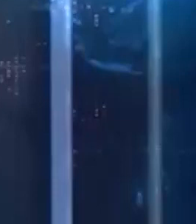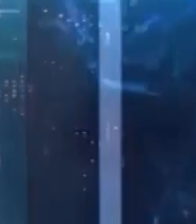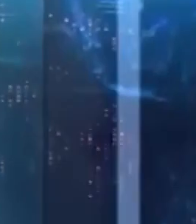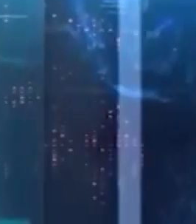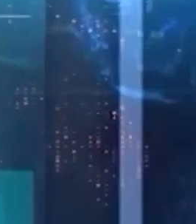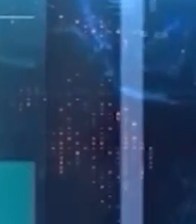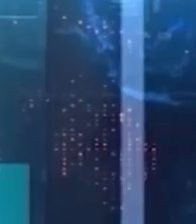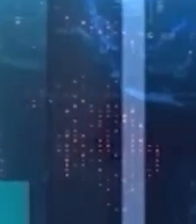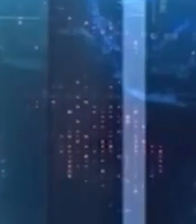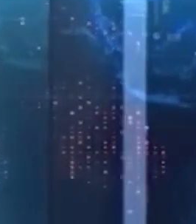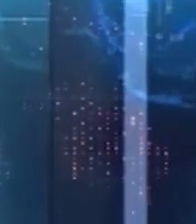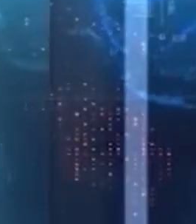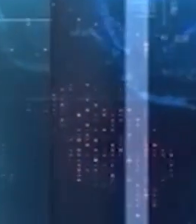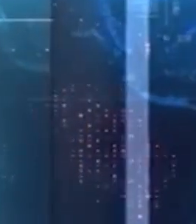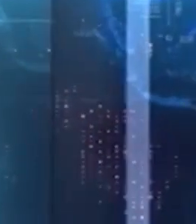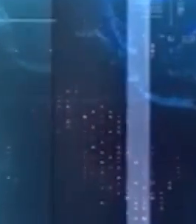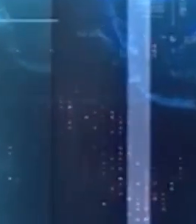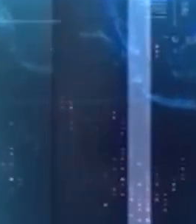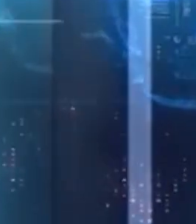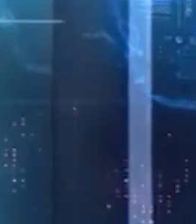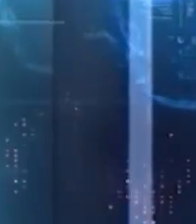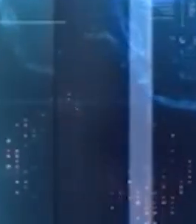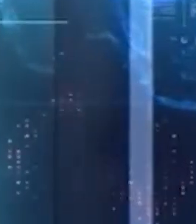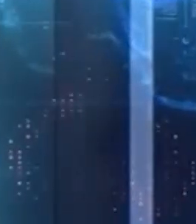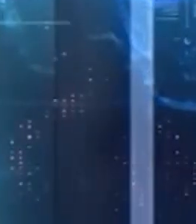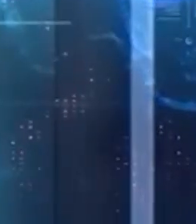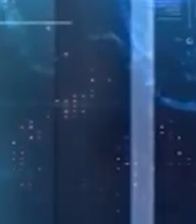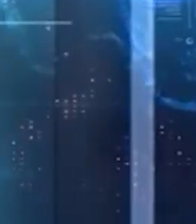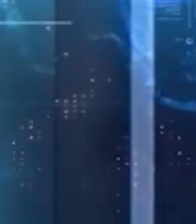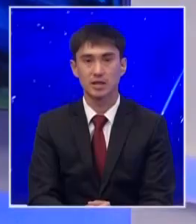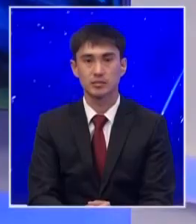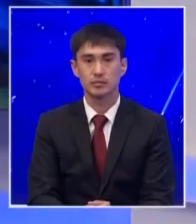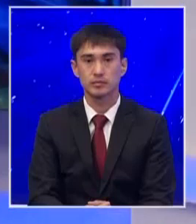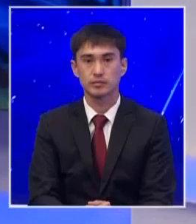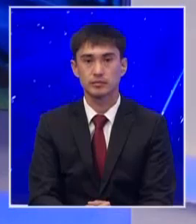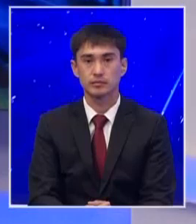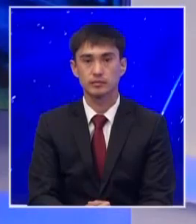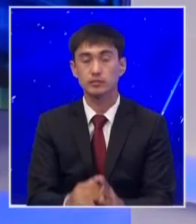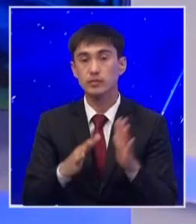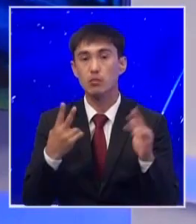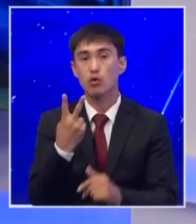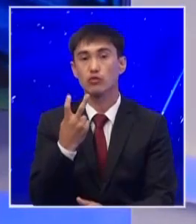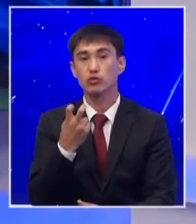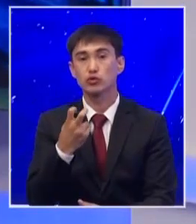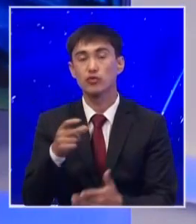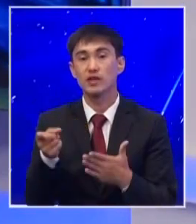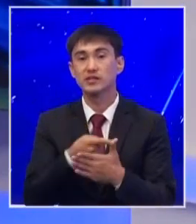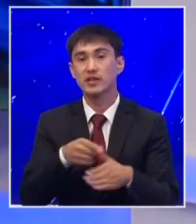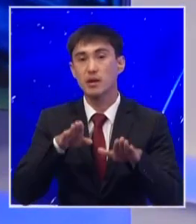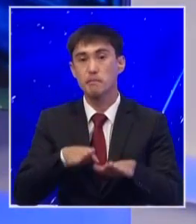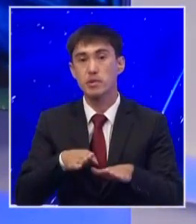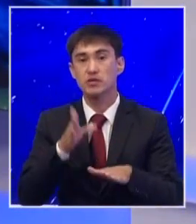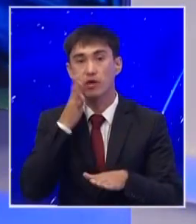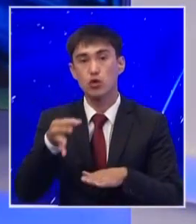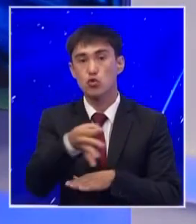Касымжанулы, Хангельда Ахметханов, телеканал ЖТСУ, Алматинская область. Более 200 названий мест